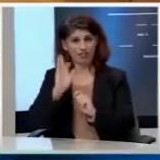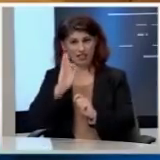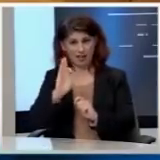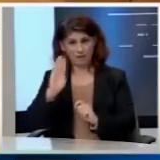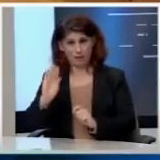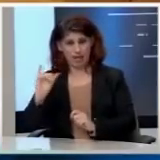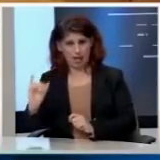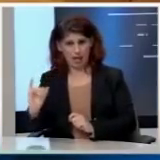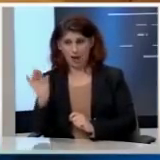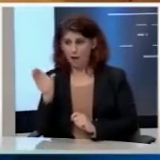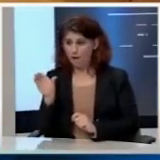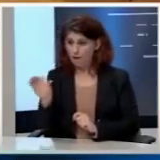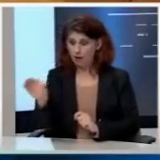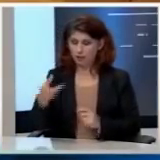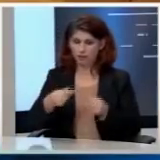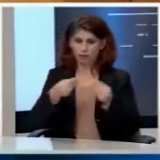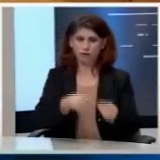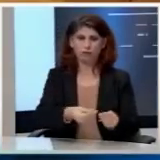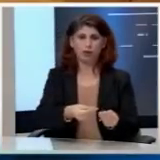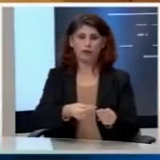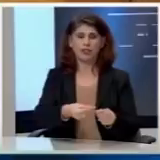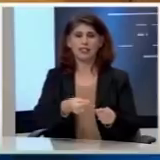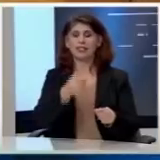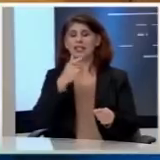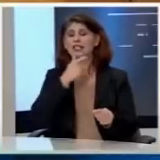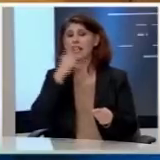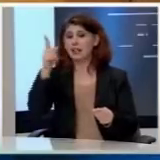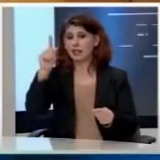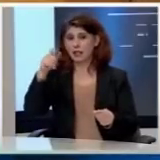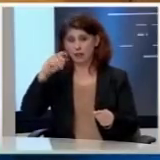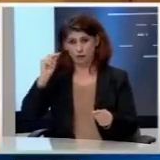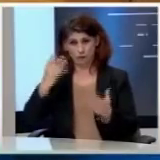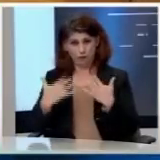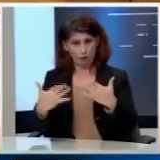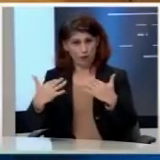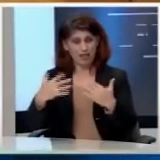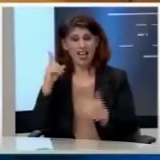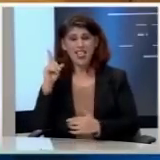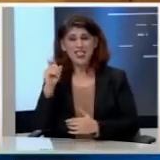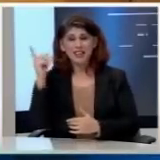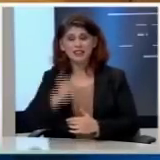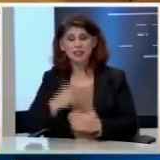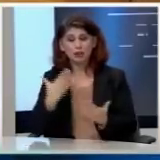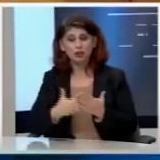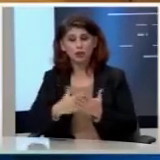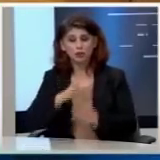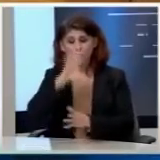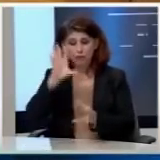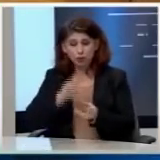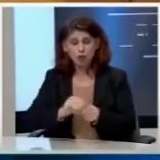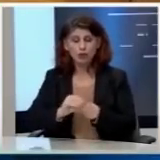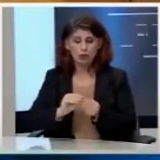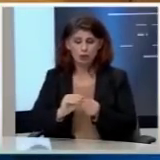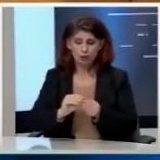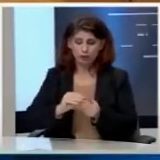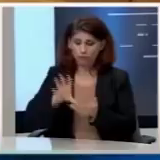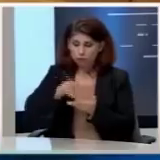FBI, ο φάκελος που έχει δοθεί στην Ελληνική Βουλή αφορά το 10% των στοιχείων που έχουν συγκεντρωθεί συνολικά στις Ηνωμένες